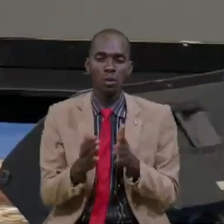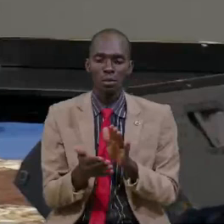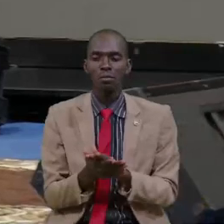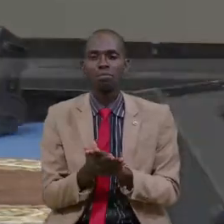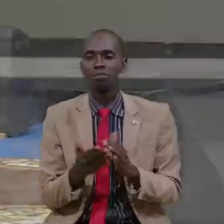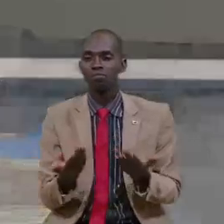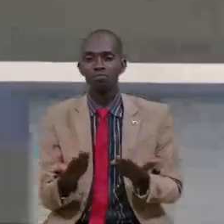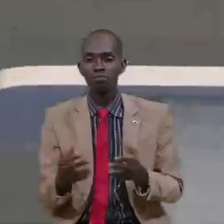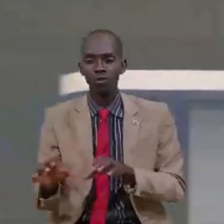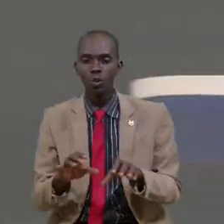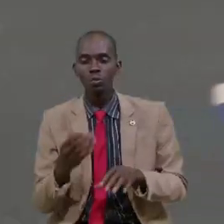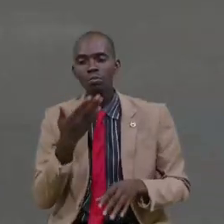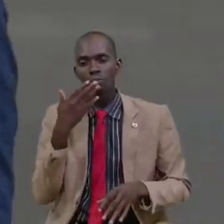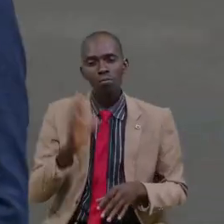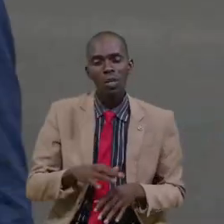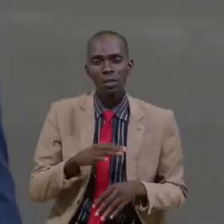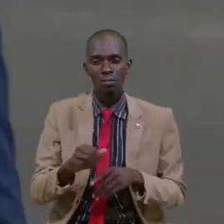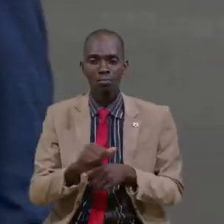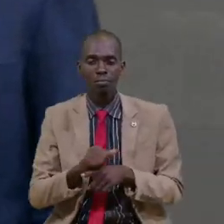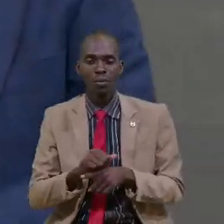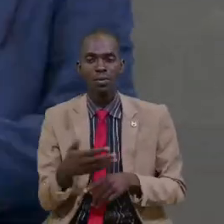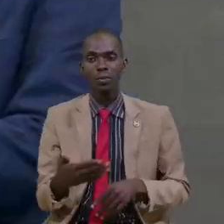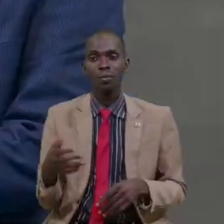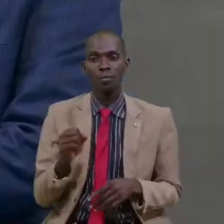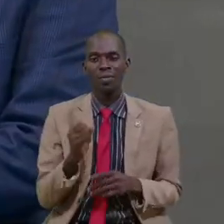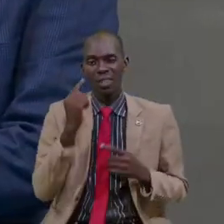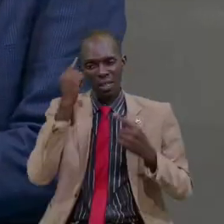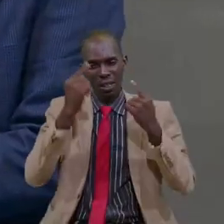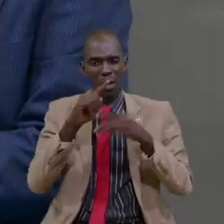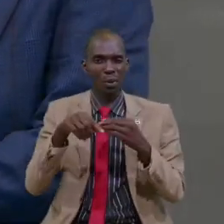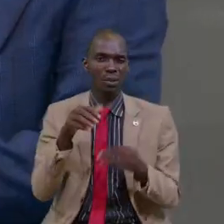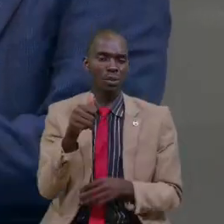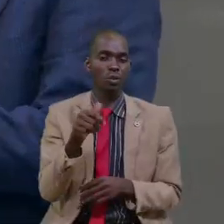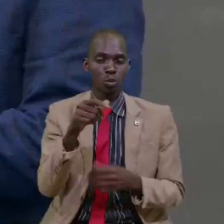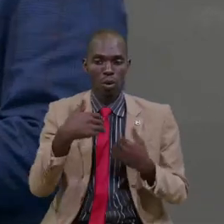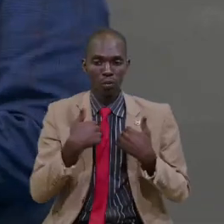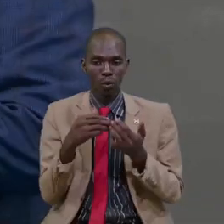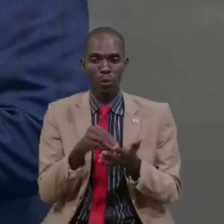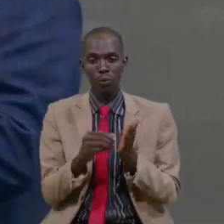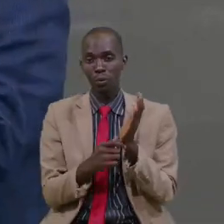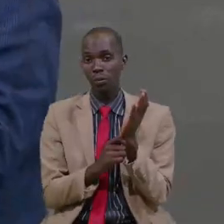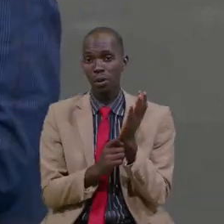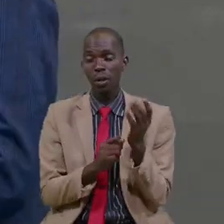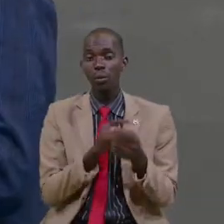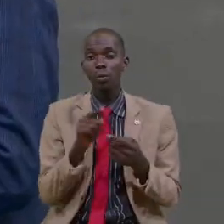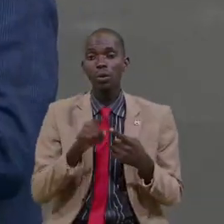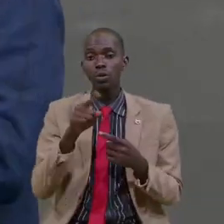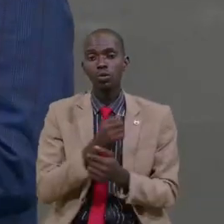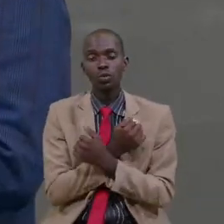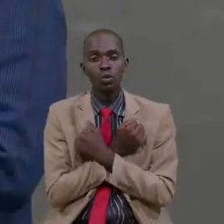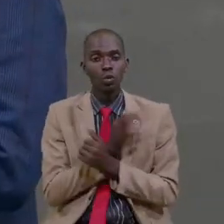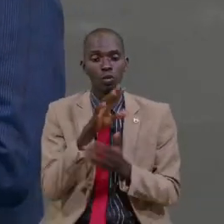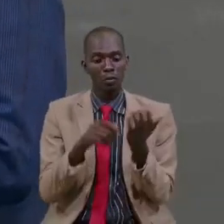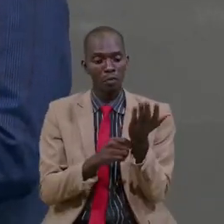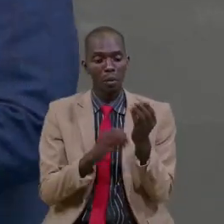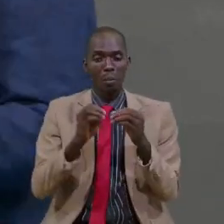chair apporte la corruption sur les gens. Pense à toi-même. Tu as la chair. Et quand tu aimes